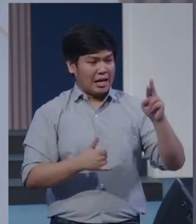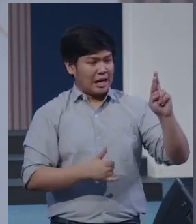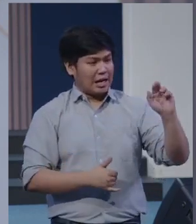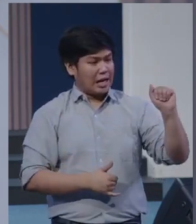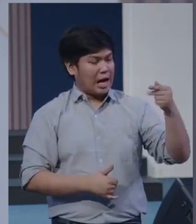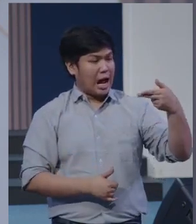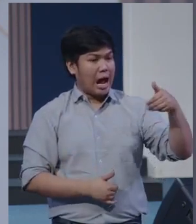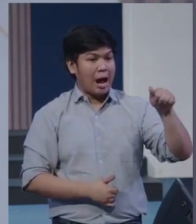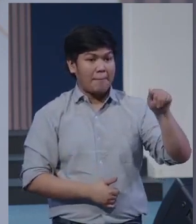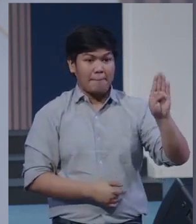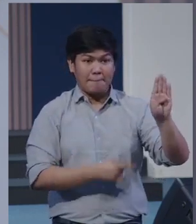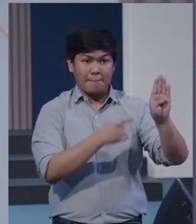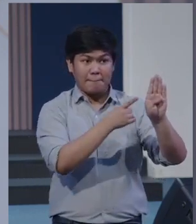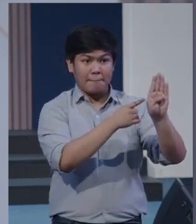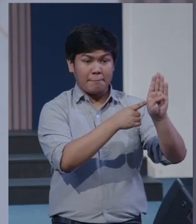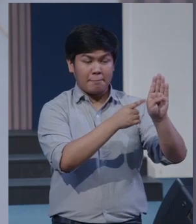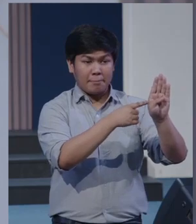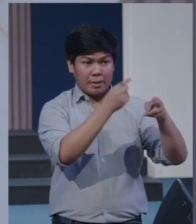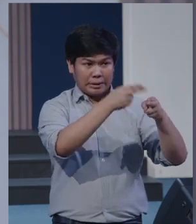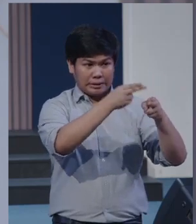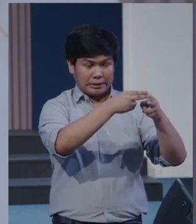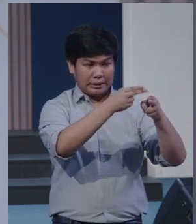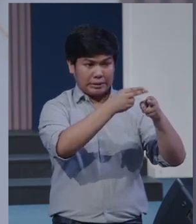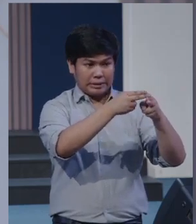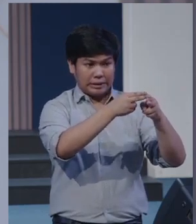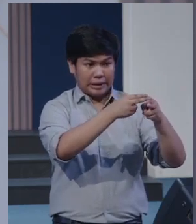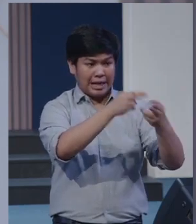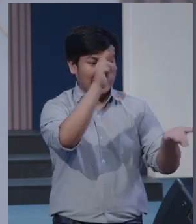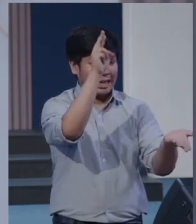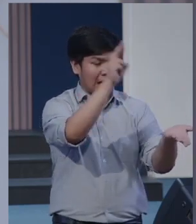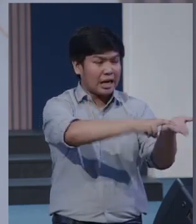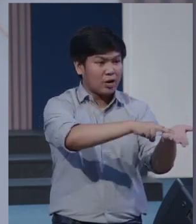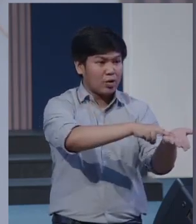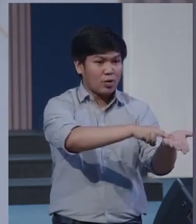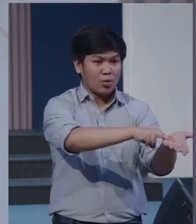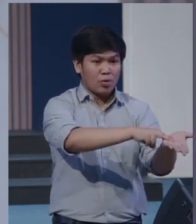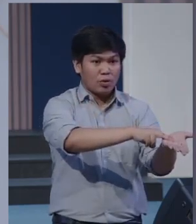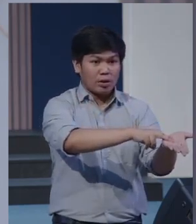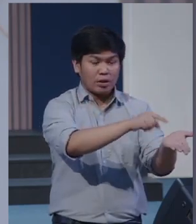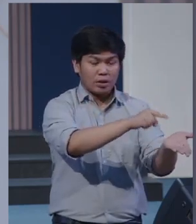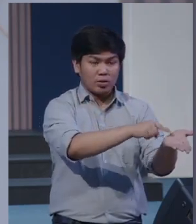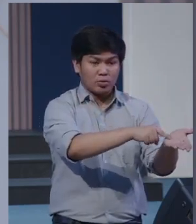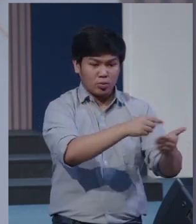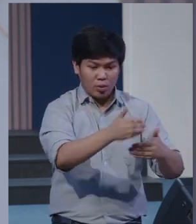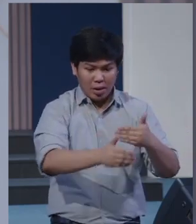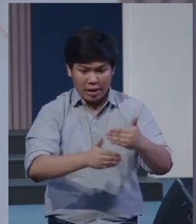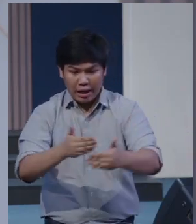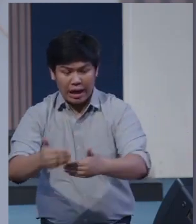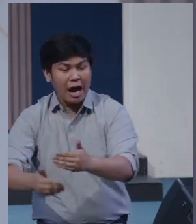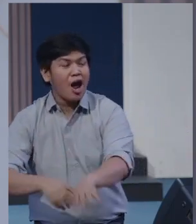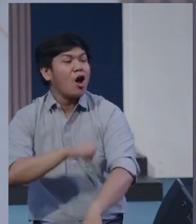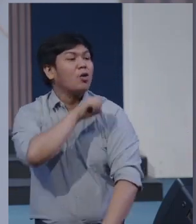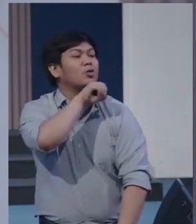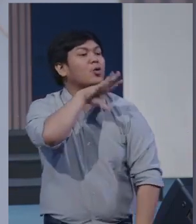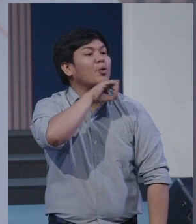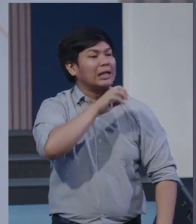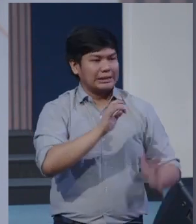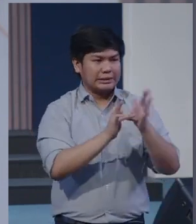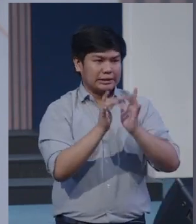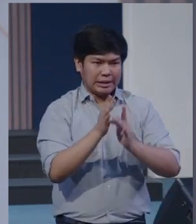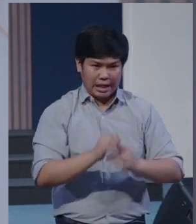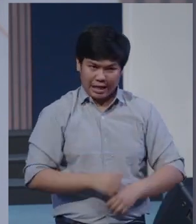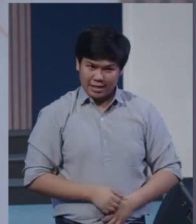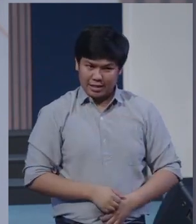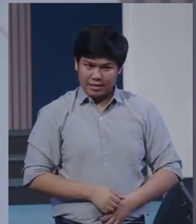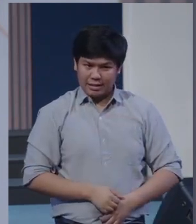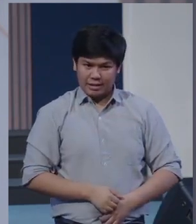course ang kanyang pangalan ay nailagay sa genealogy ng ating Panginoon kahit na siya